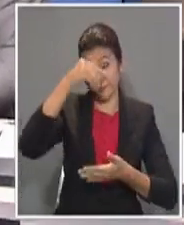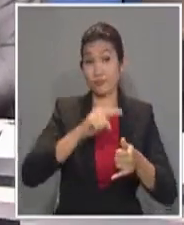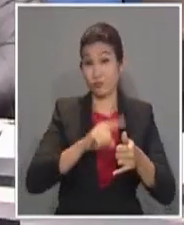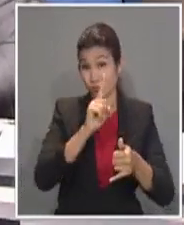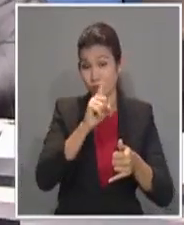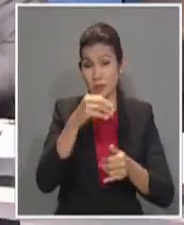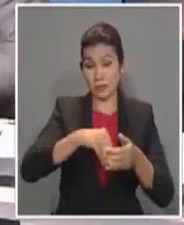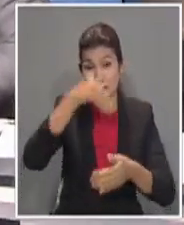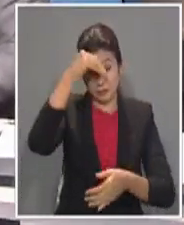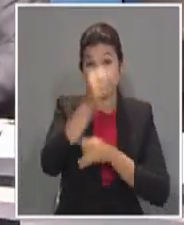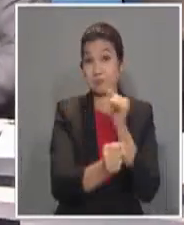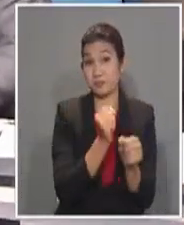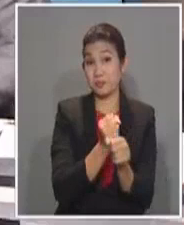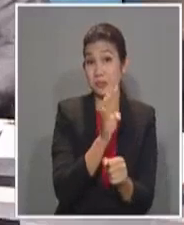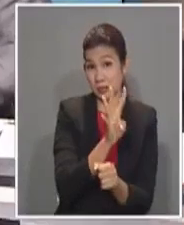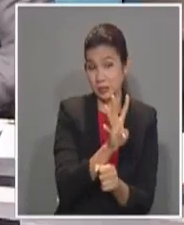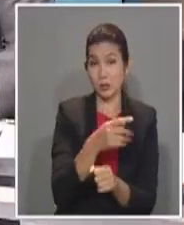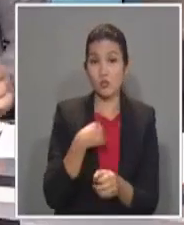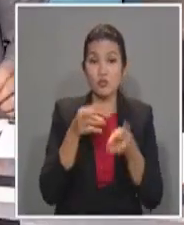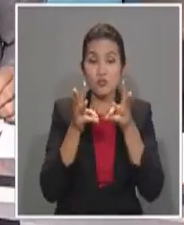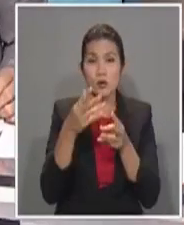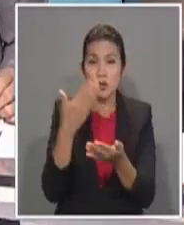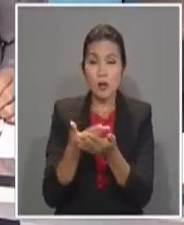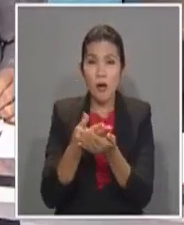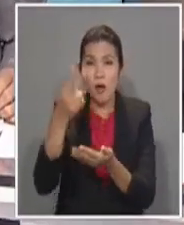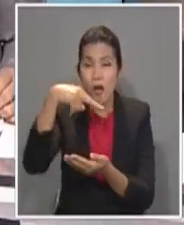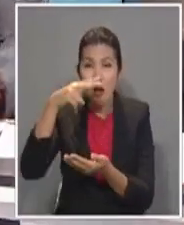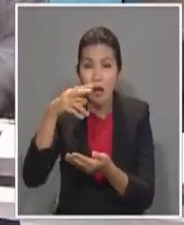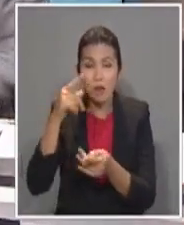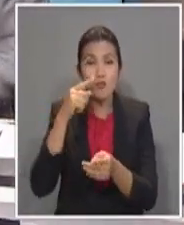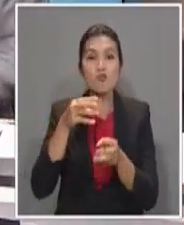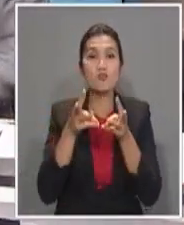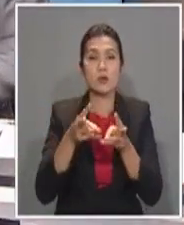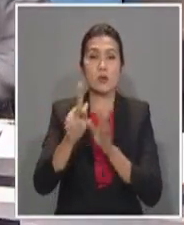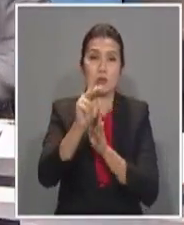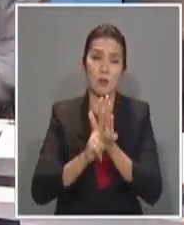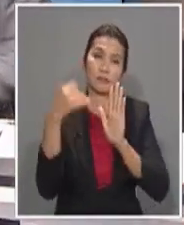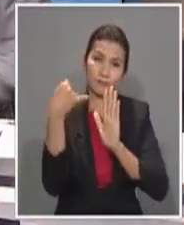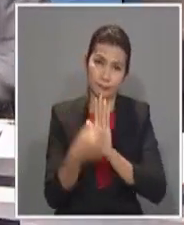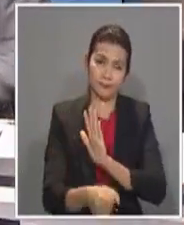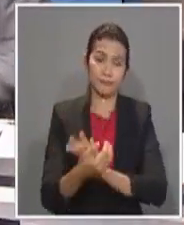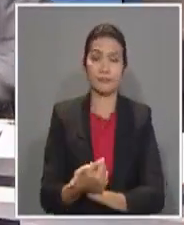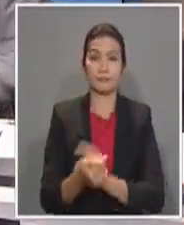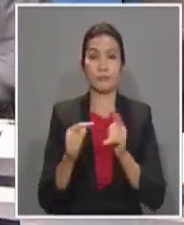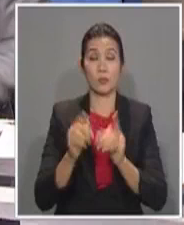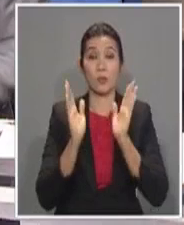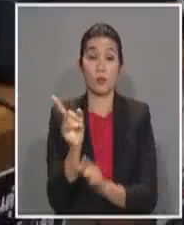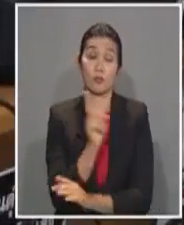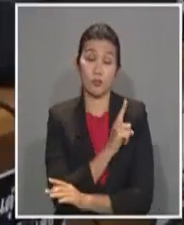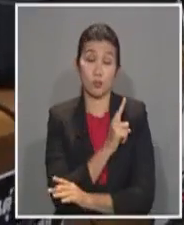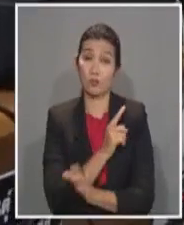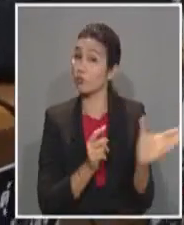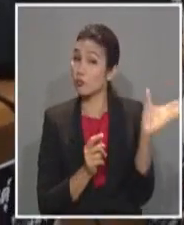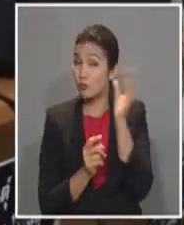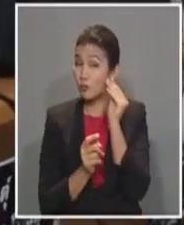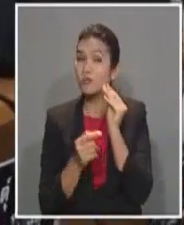นก็ปี4แล้วแต่ว่าหาเงินเรียนโดยวิธีการที่ผิดกฎหมายนะคะเจ้าหน้าที่รับทราบม